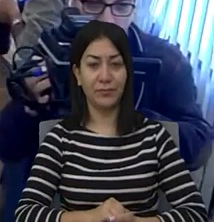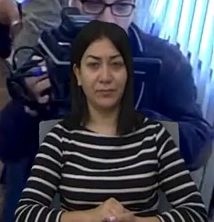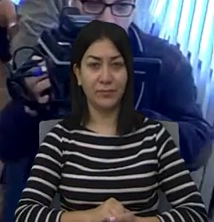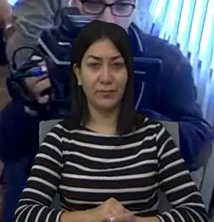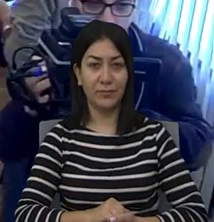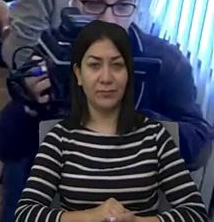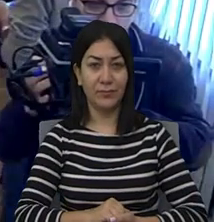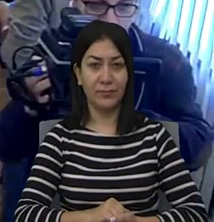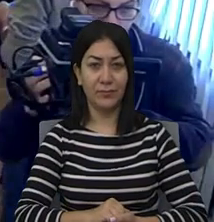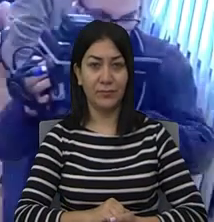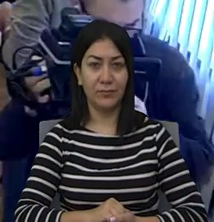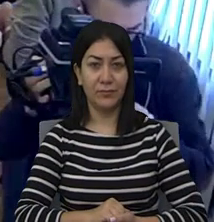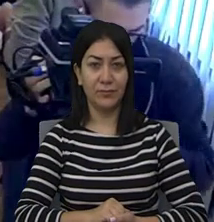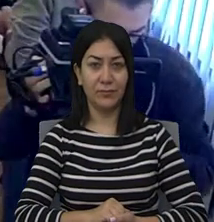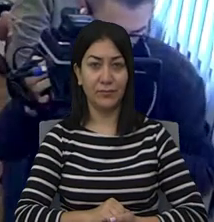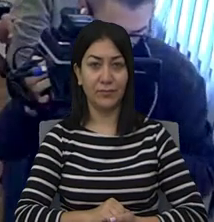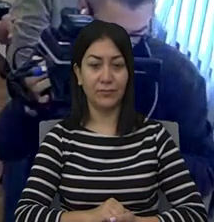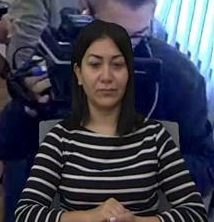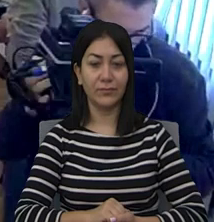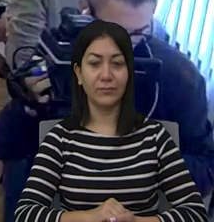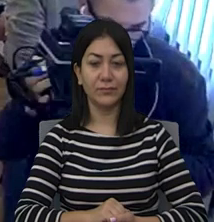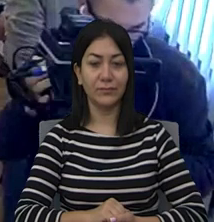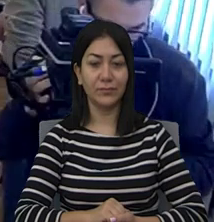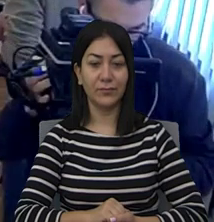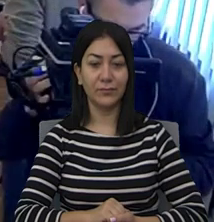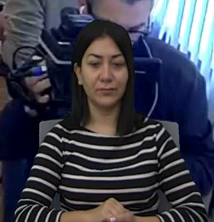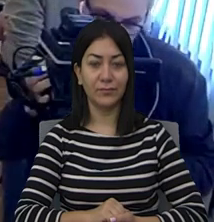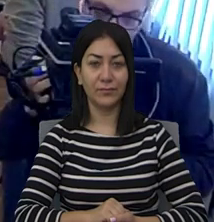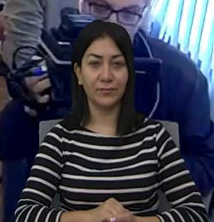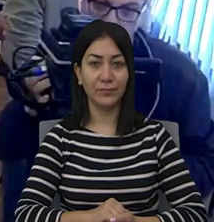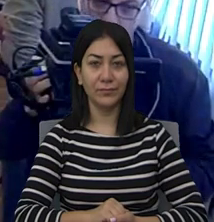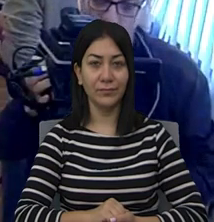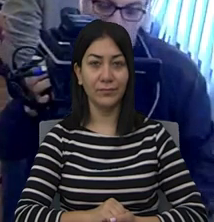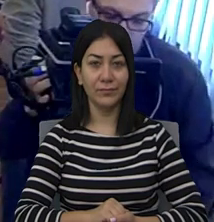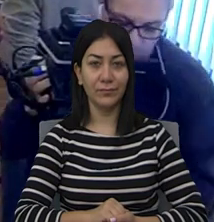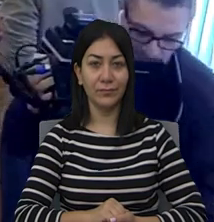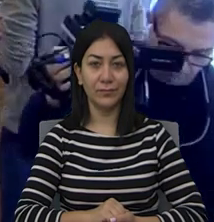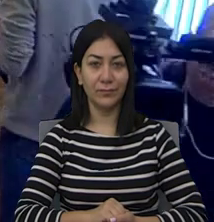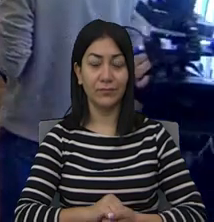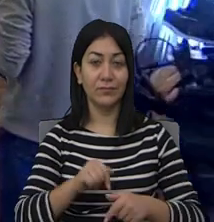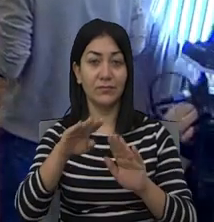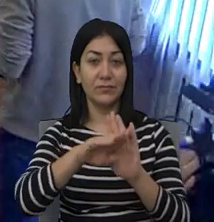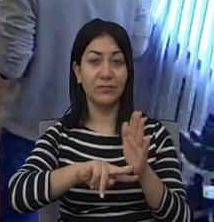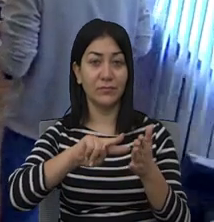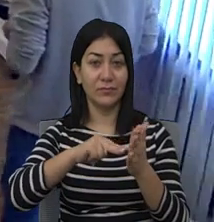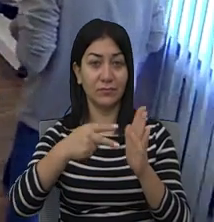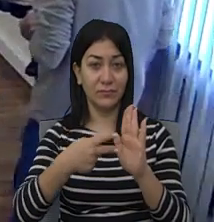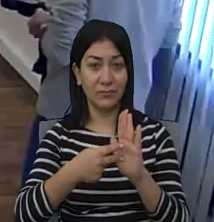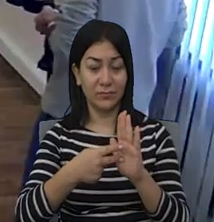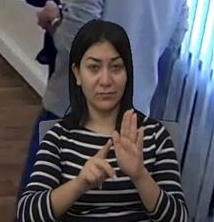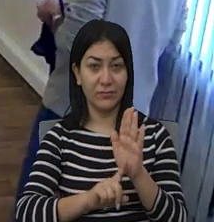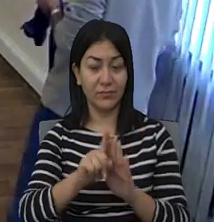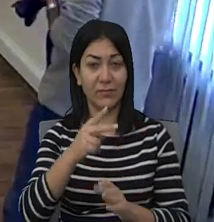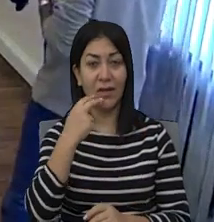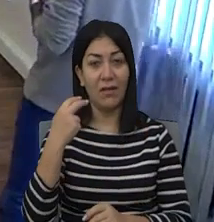աջակցությունը Հայաստանում ժողովրդավարությանը ծրագրի մեկնարկը. This project is funded by the UK government's